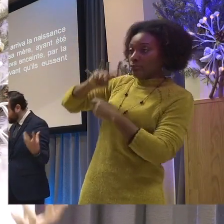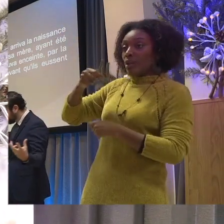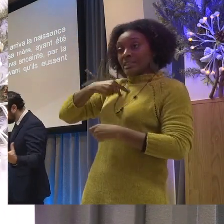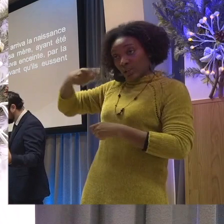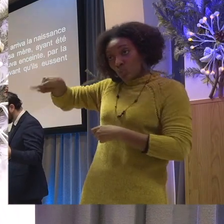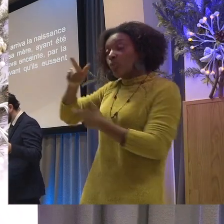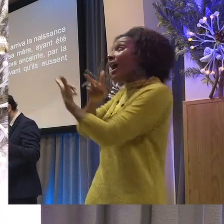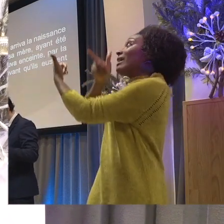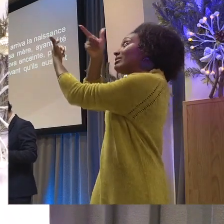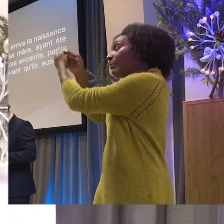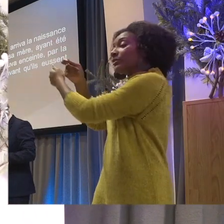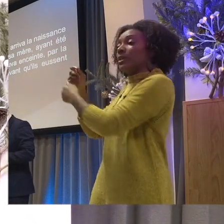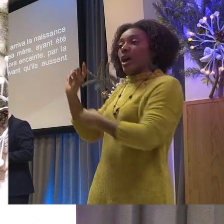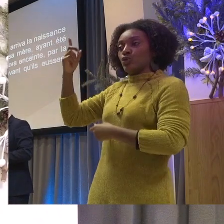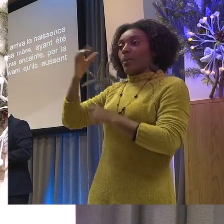la parole de Dieu.